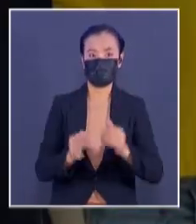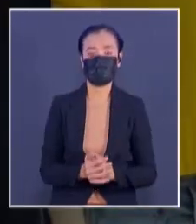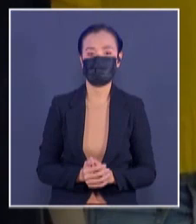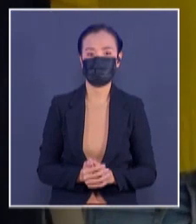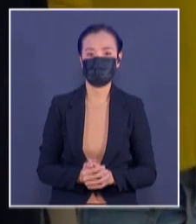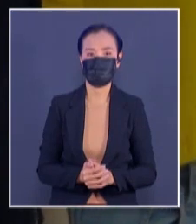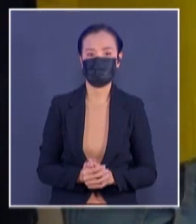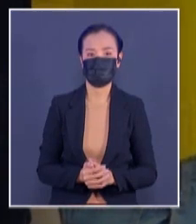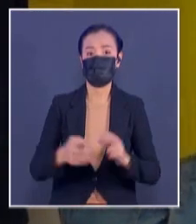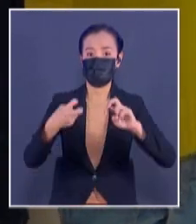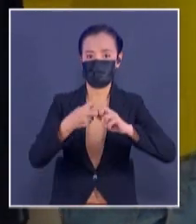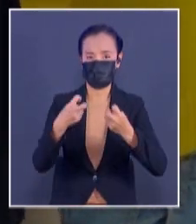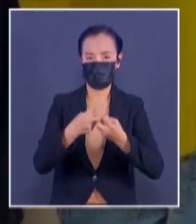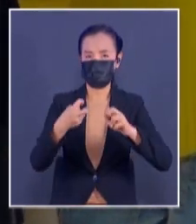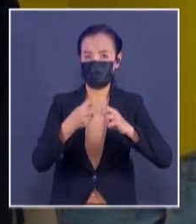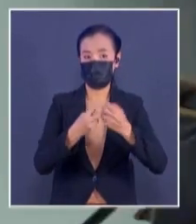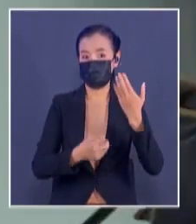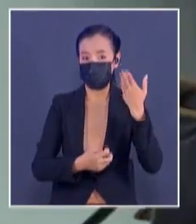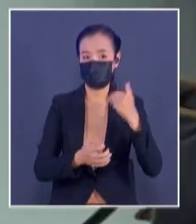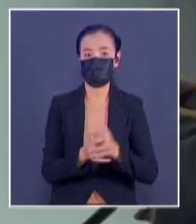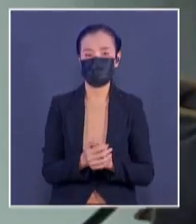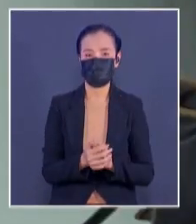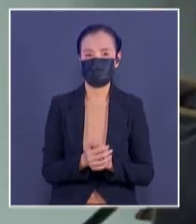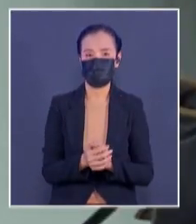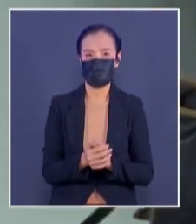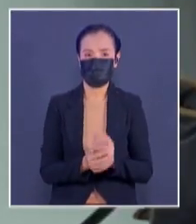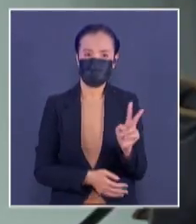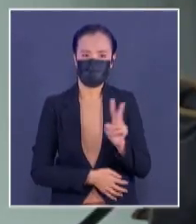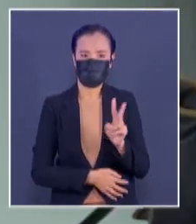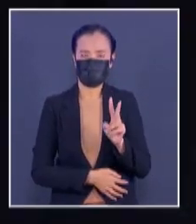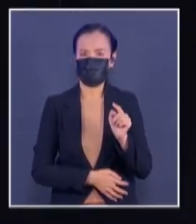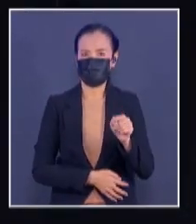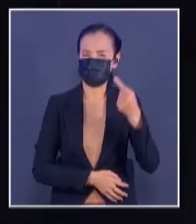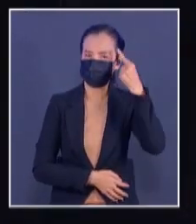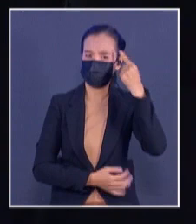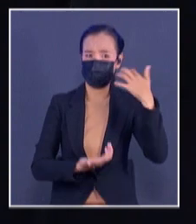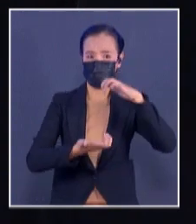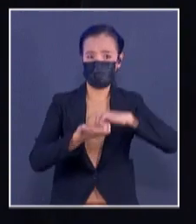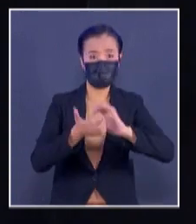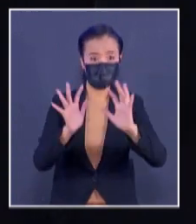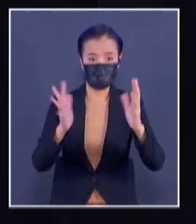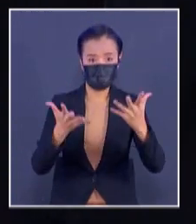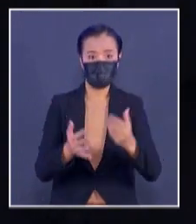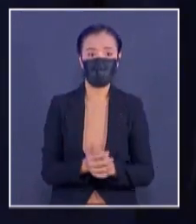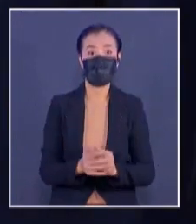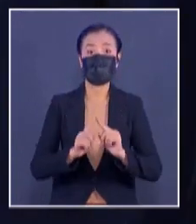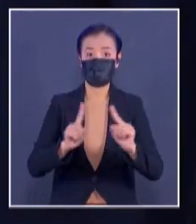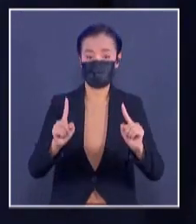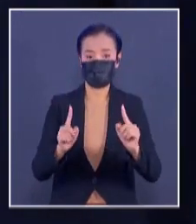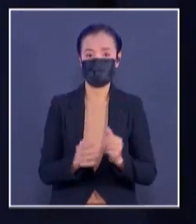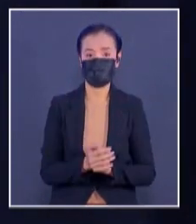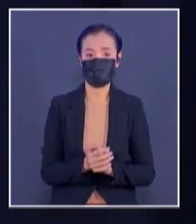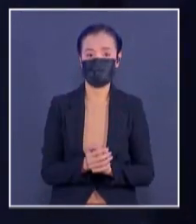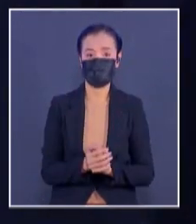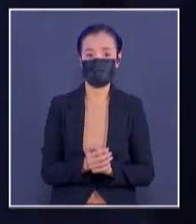ค่ะจนกลายเป็นดราม่าร้อนแรงในตอนนั้นแถมดูเหมือนว่าทั้งคู่เนี่ยไม่น่าจะกลับมาร่วมงานกันได้แล้วนะคะแต่ว่าล่าสุดด้านฝั่